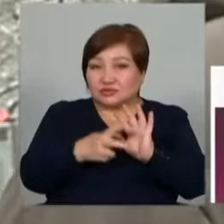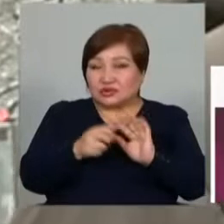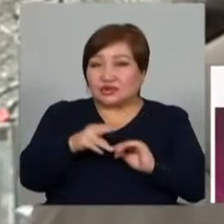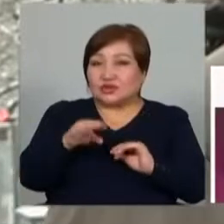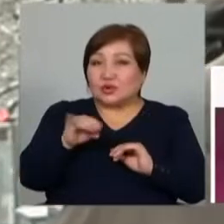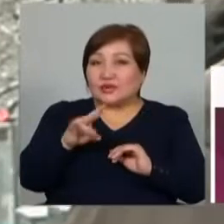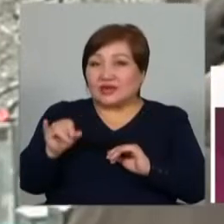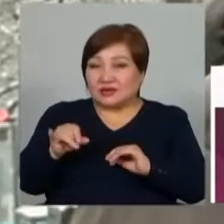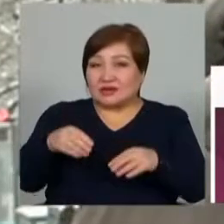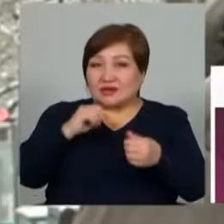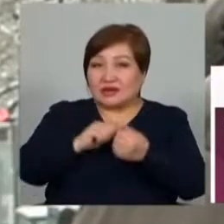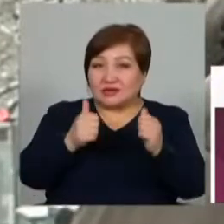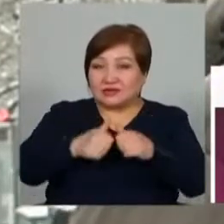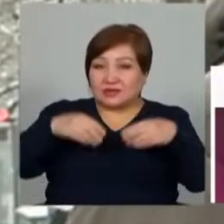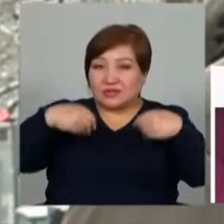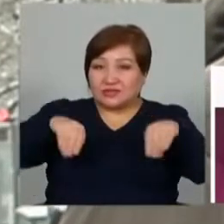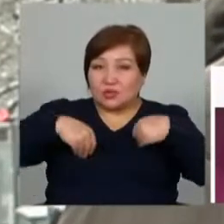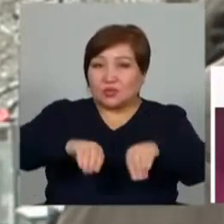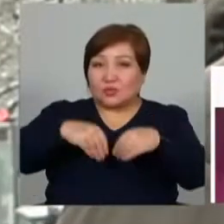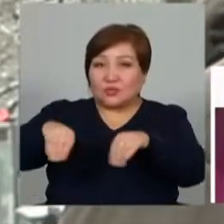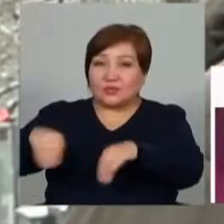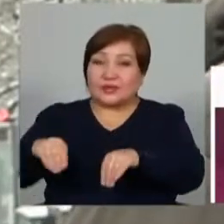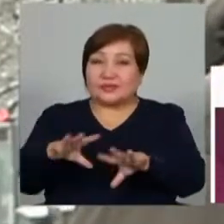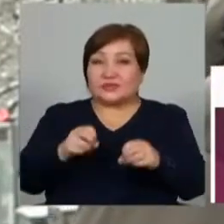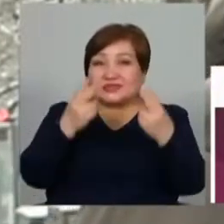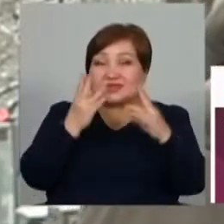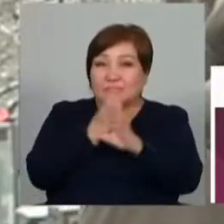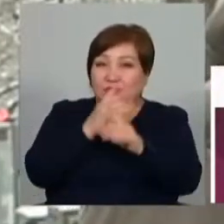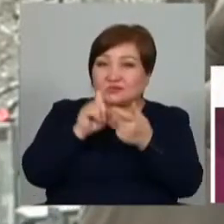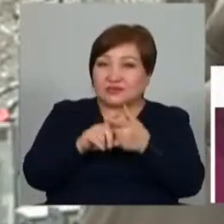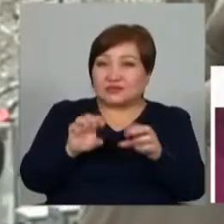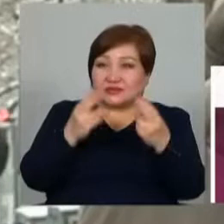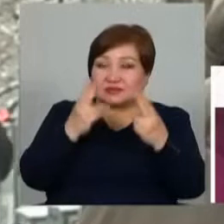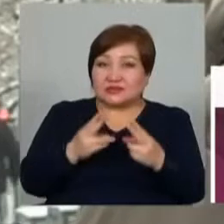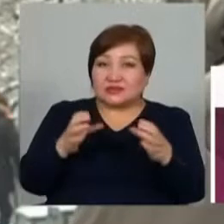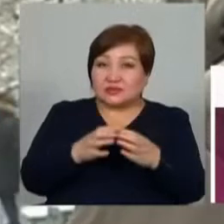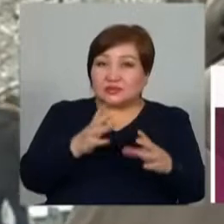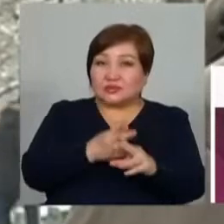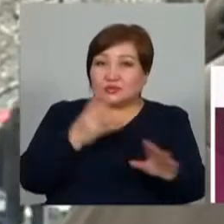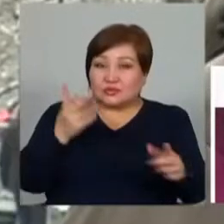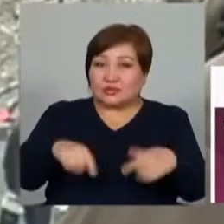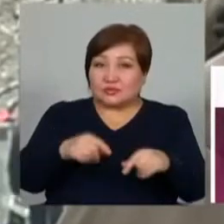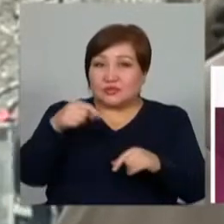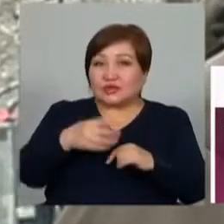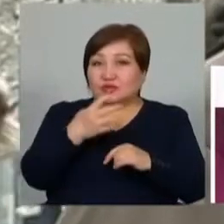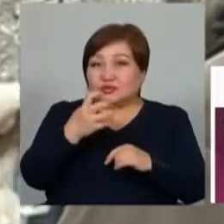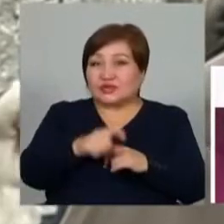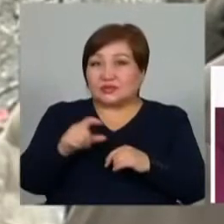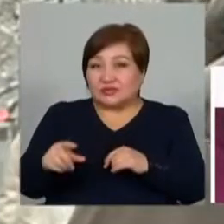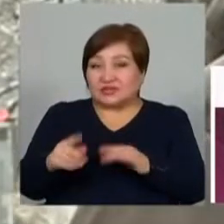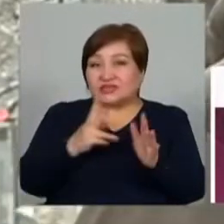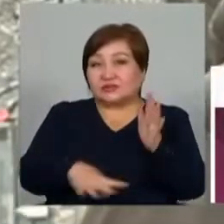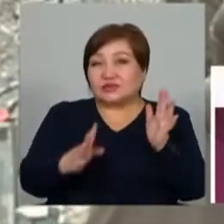Ауа райының күрт құбылуына байланысты арнайы кезекшілік топ құрды. Қазір қала көшелерін тазарту үшін 1460 адам мен 709